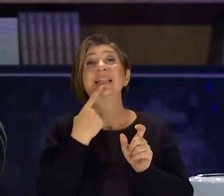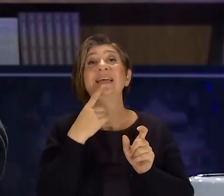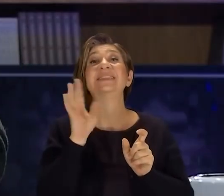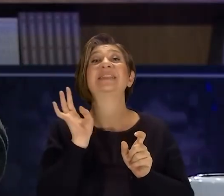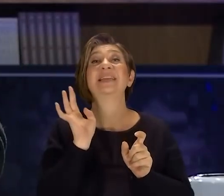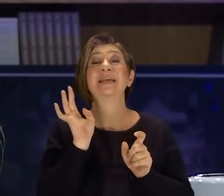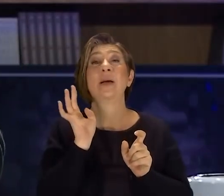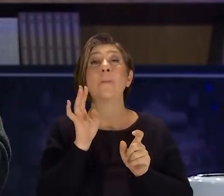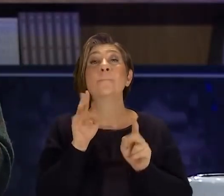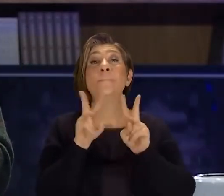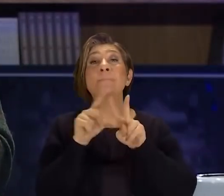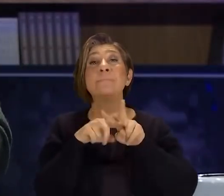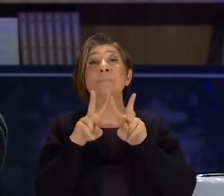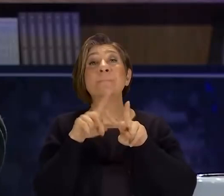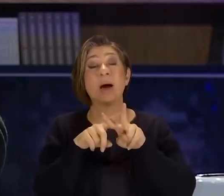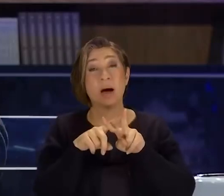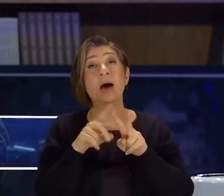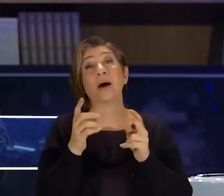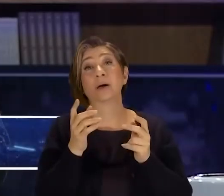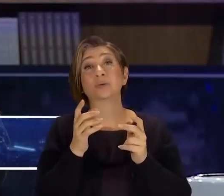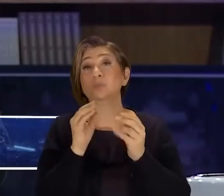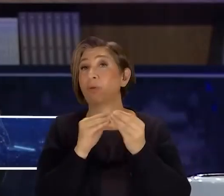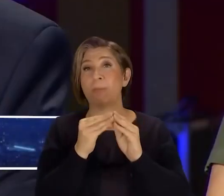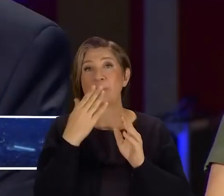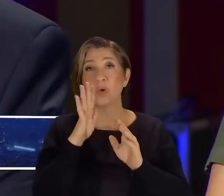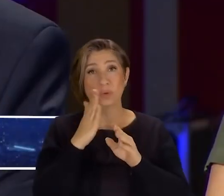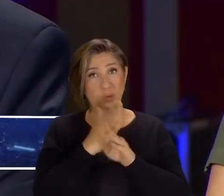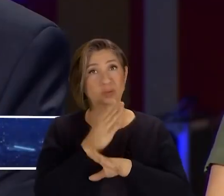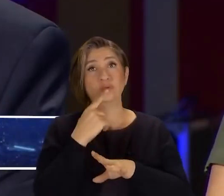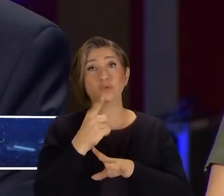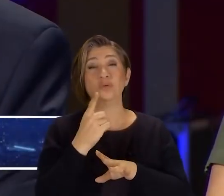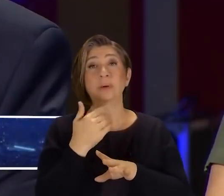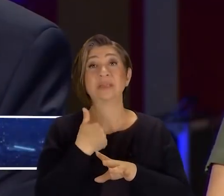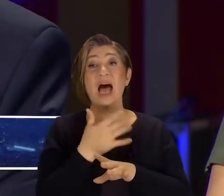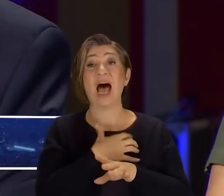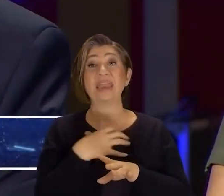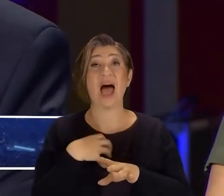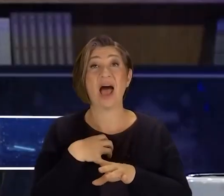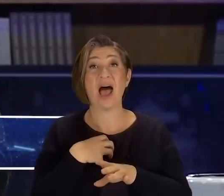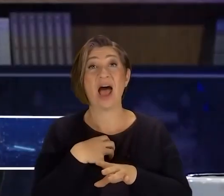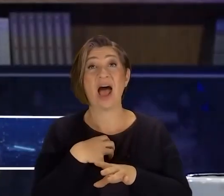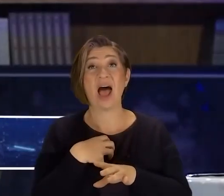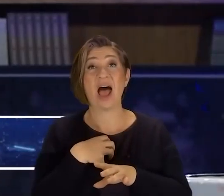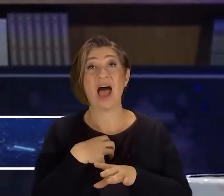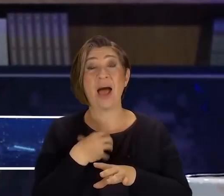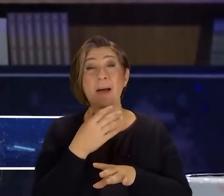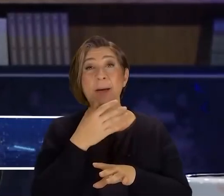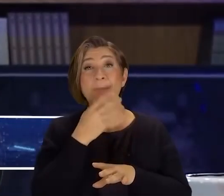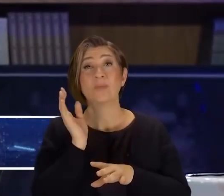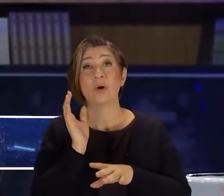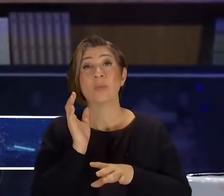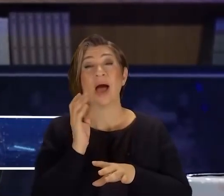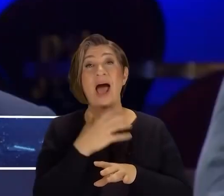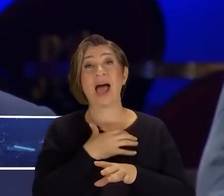Ha başka dillerde doğru söylüyorsunuz. Mamada sorun yok. Doğru söylüyorsunuz. Anne. De, Bizde yani. ana bilmiyorum.